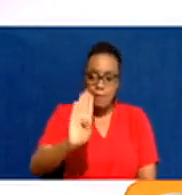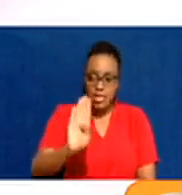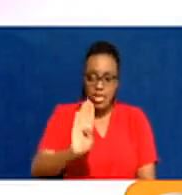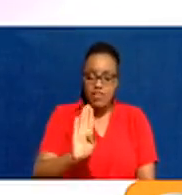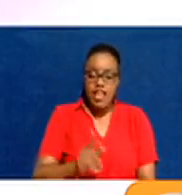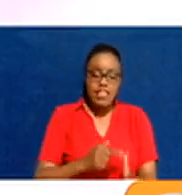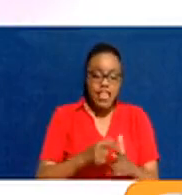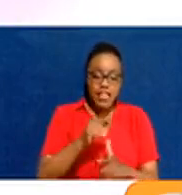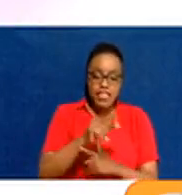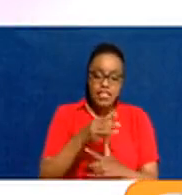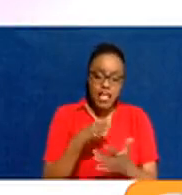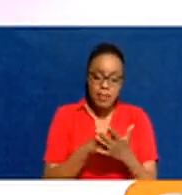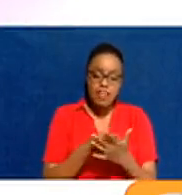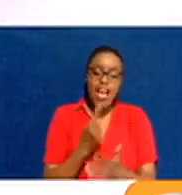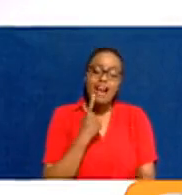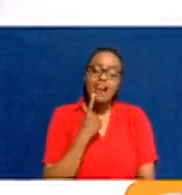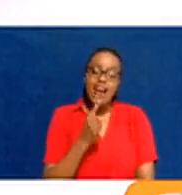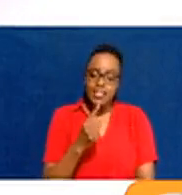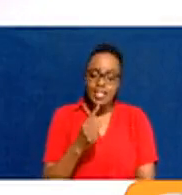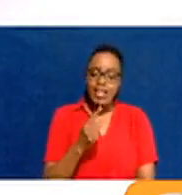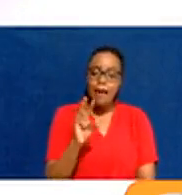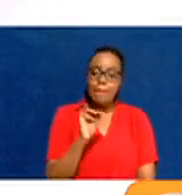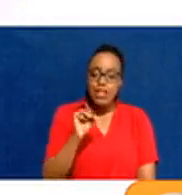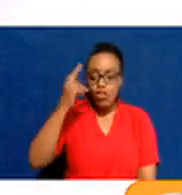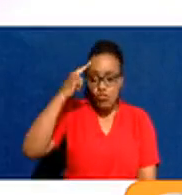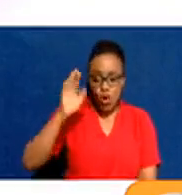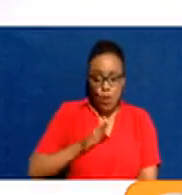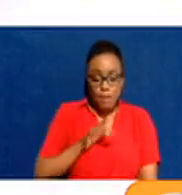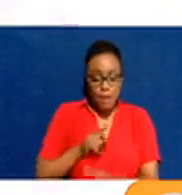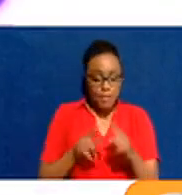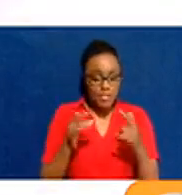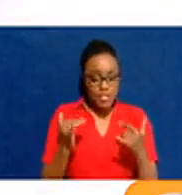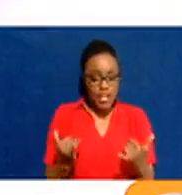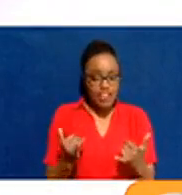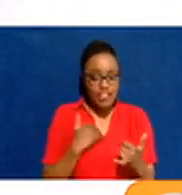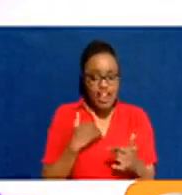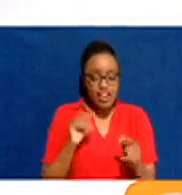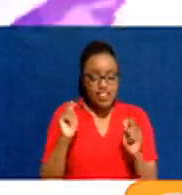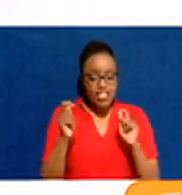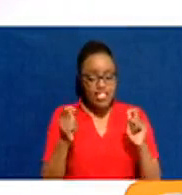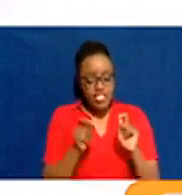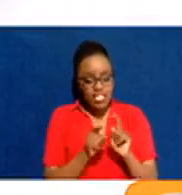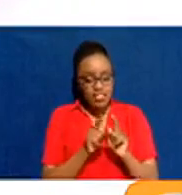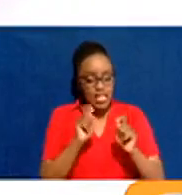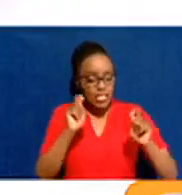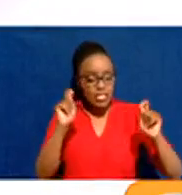ya kina mama bilioni 100. Lakini sasa wameanza kubadilisha maneno